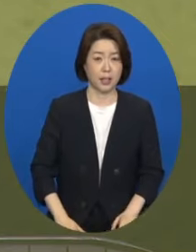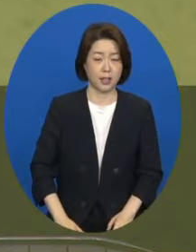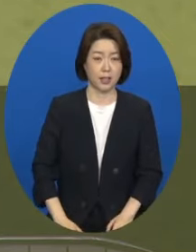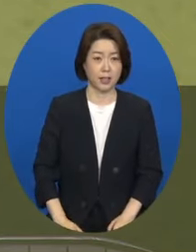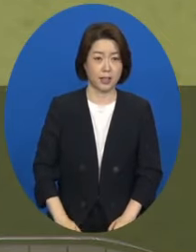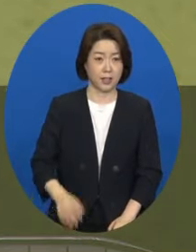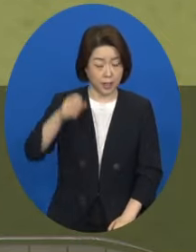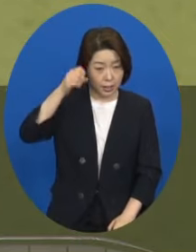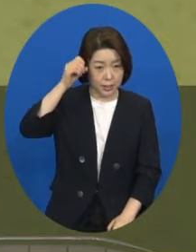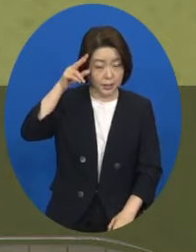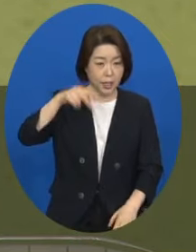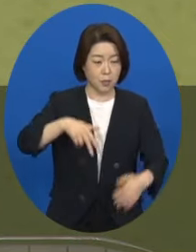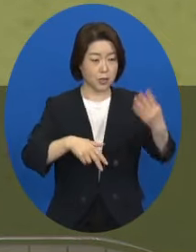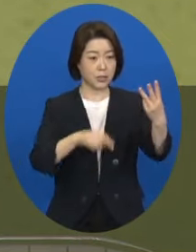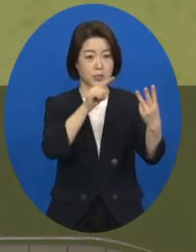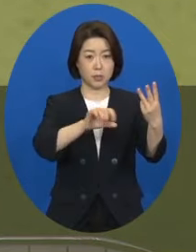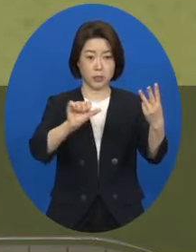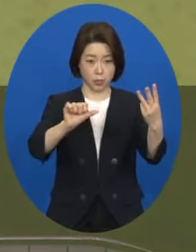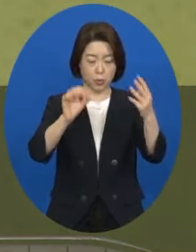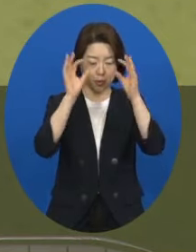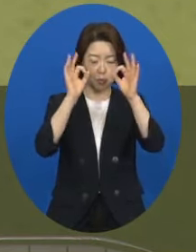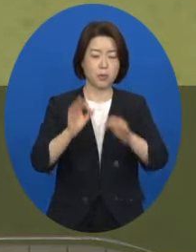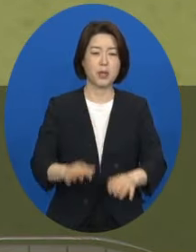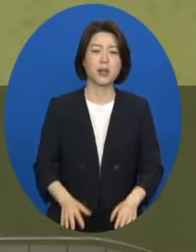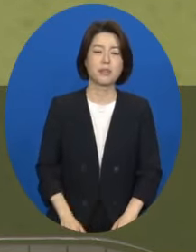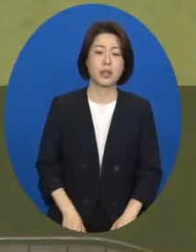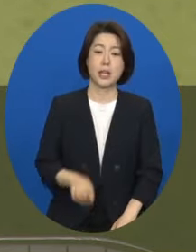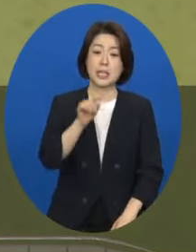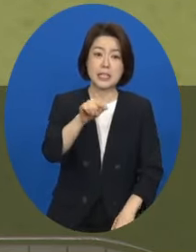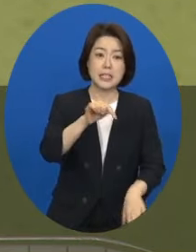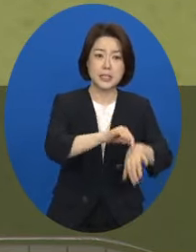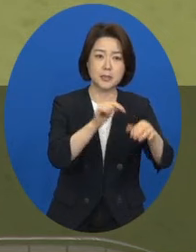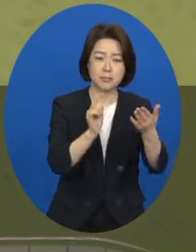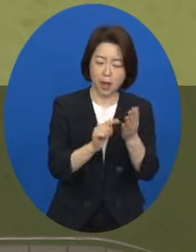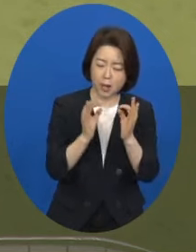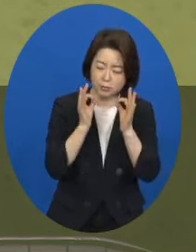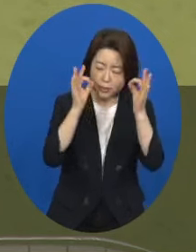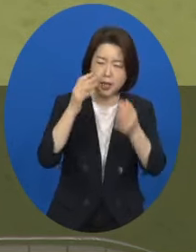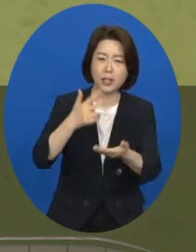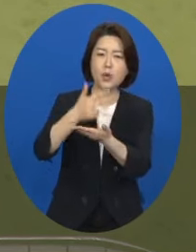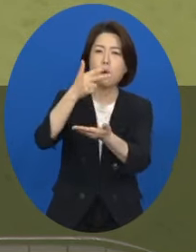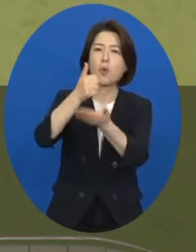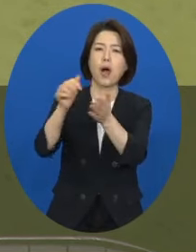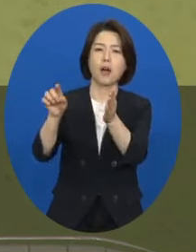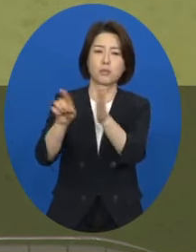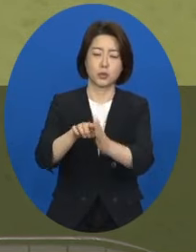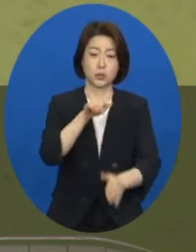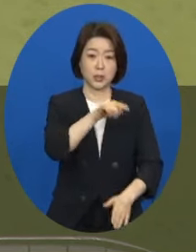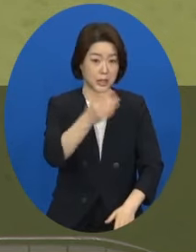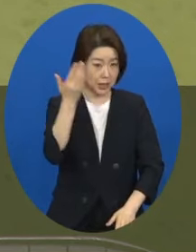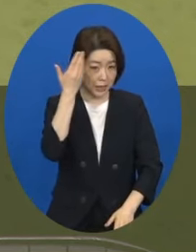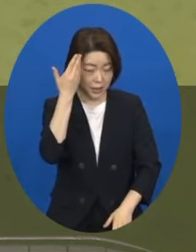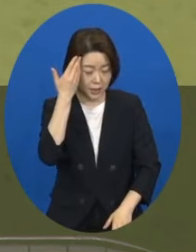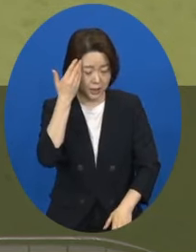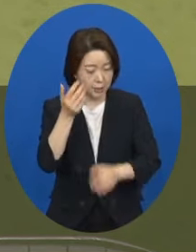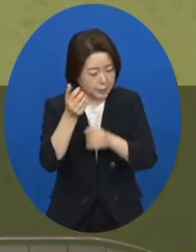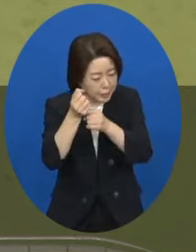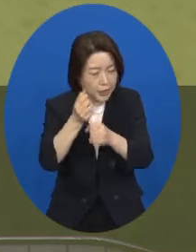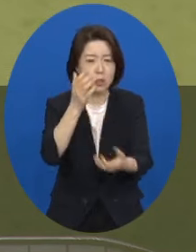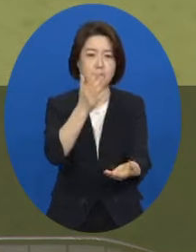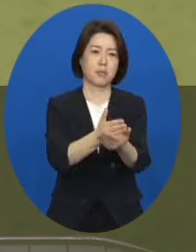말씀을 우리말 성경으로 함께 읽어보겠습니다. 시작. 내 마음을 다해 여호와를 믿고 내 지식을 의지하지